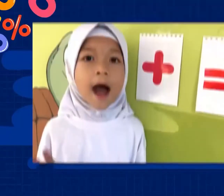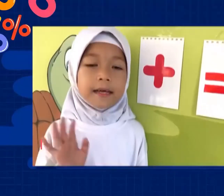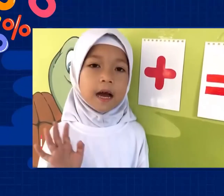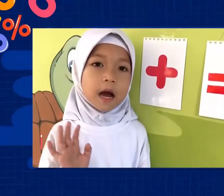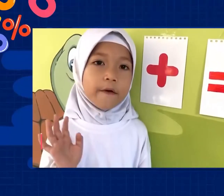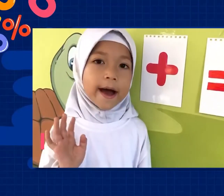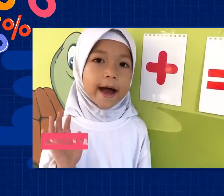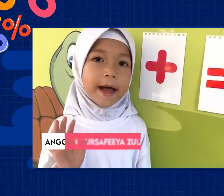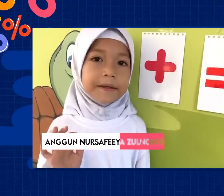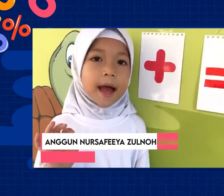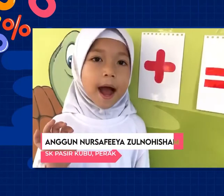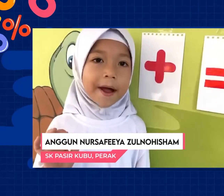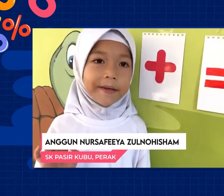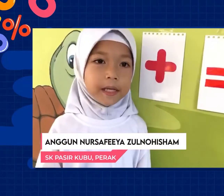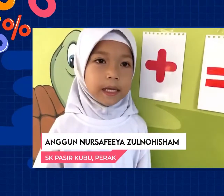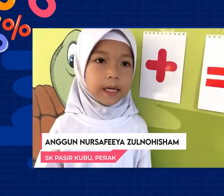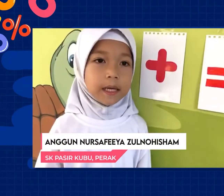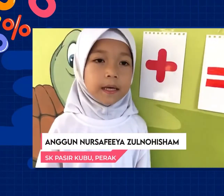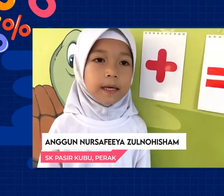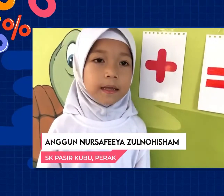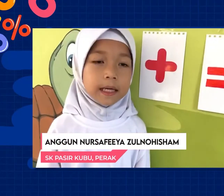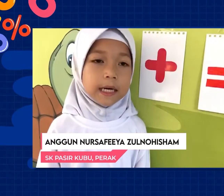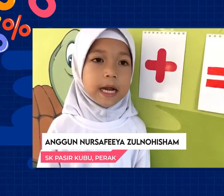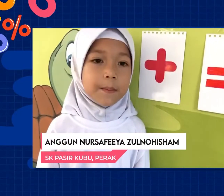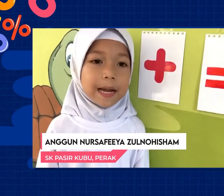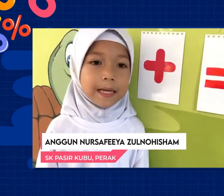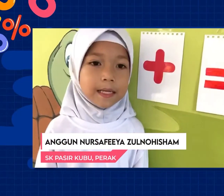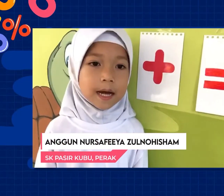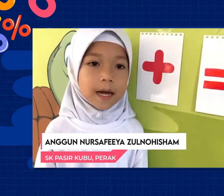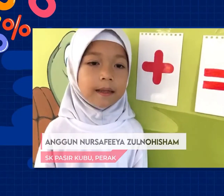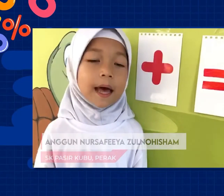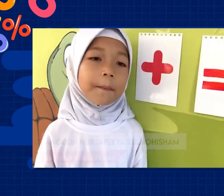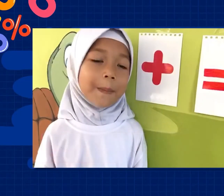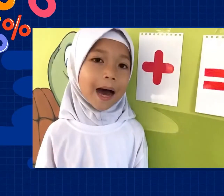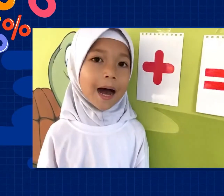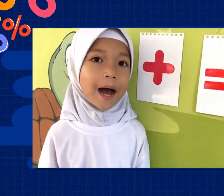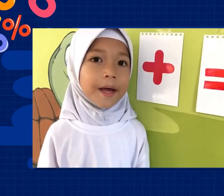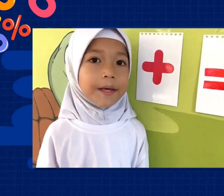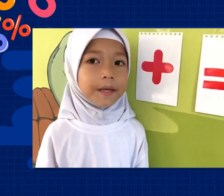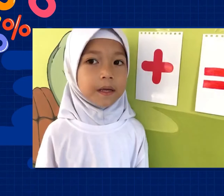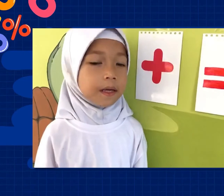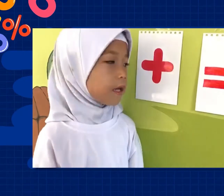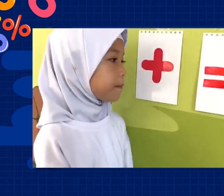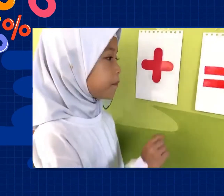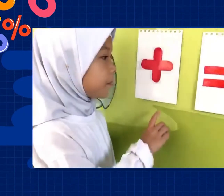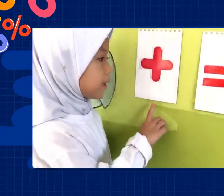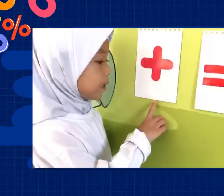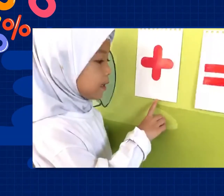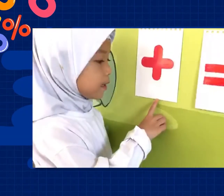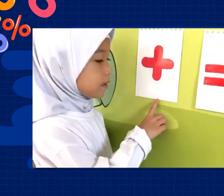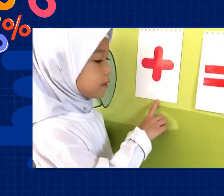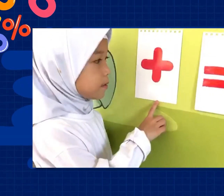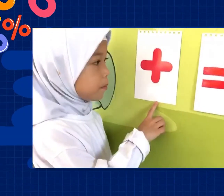Hai Kakak by hal ini enak belanja tambah ini